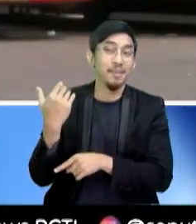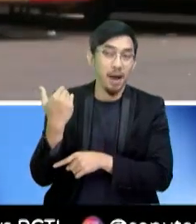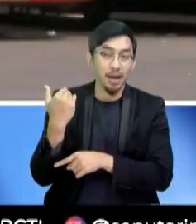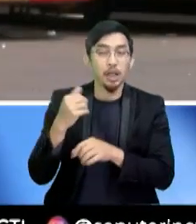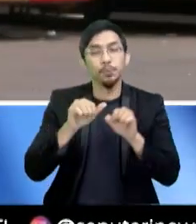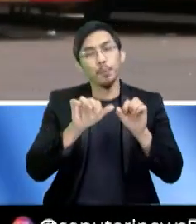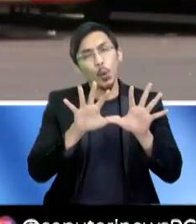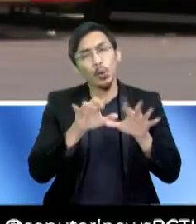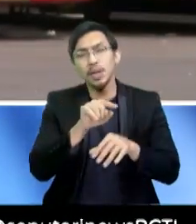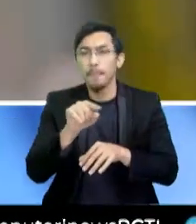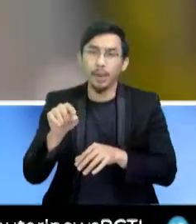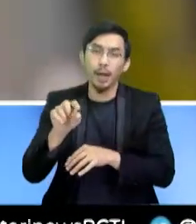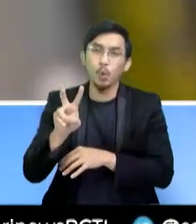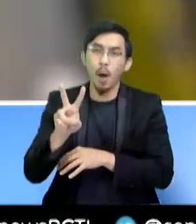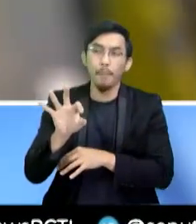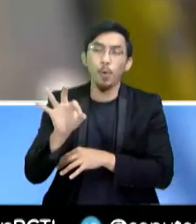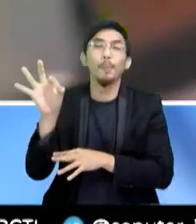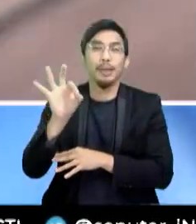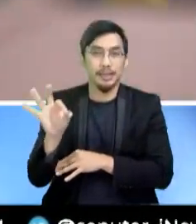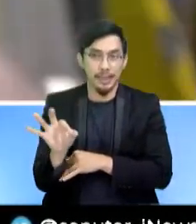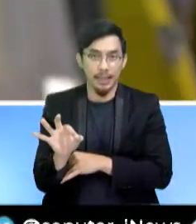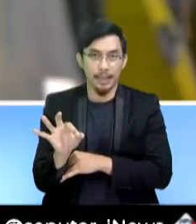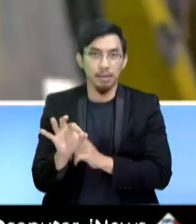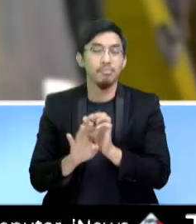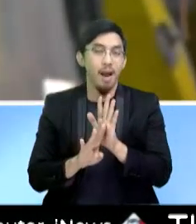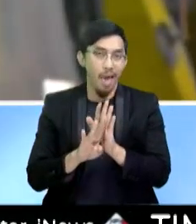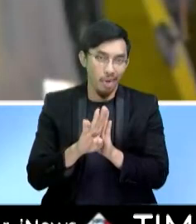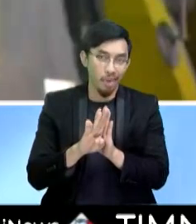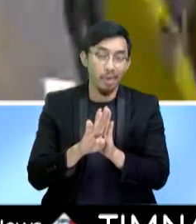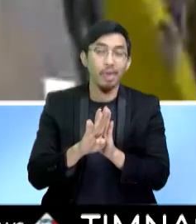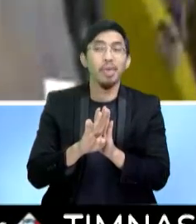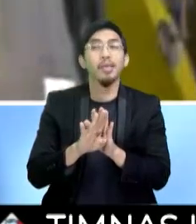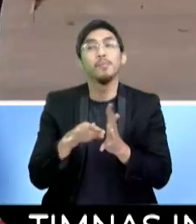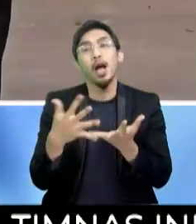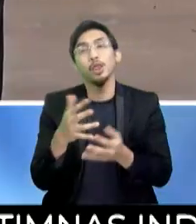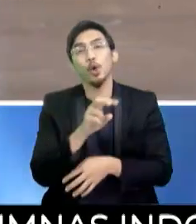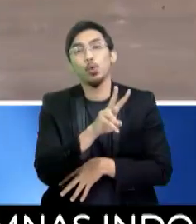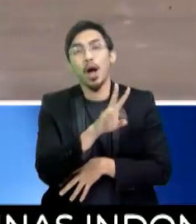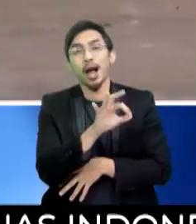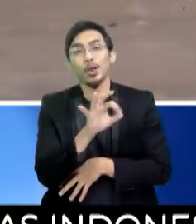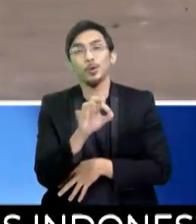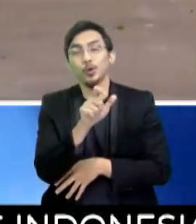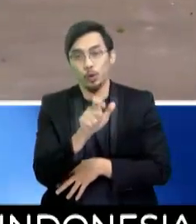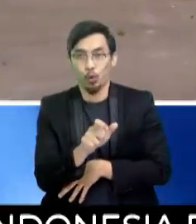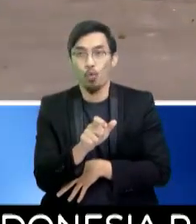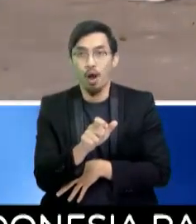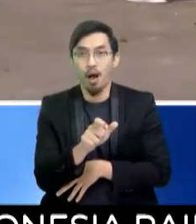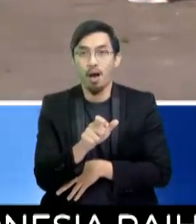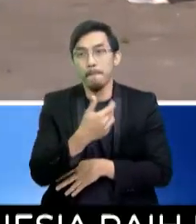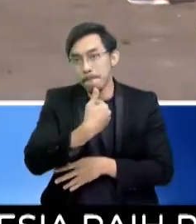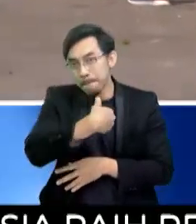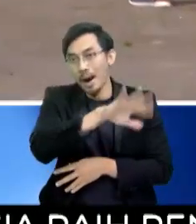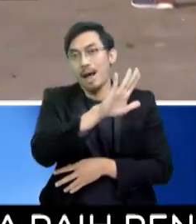hingga 20 persen atau setara lebih dari 200 penumpang TNI berangkatkan sebanyak 50